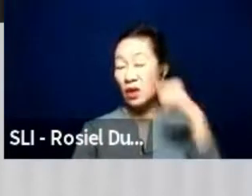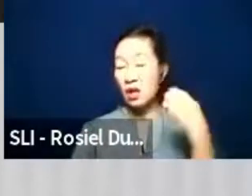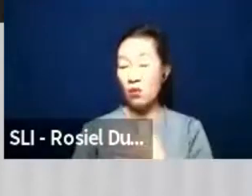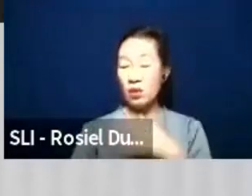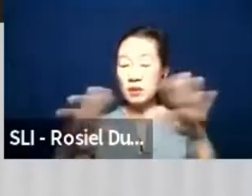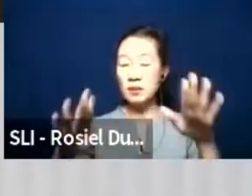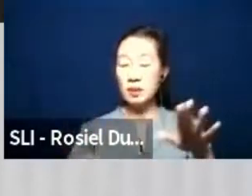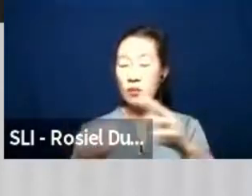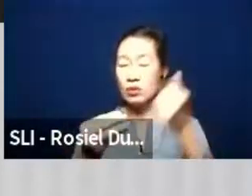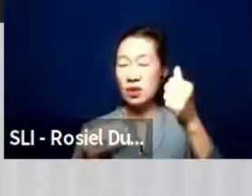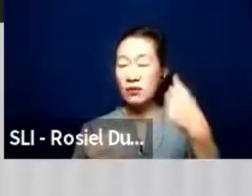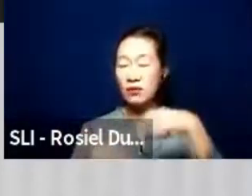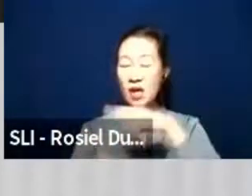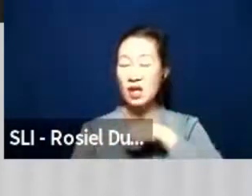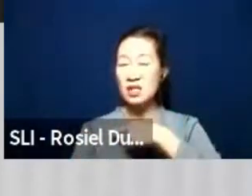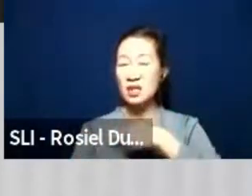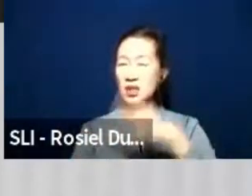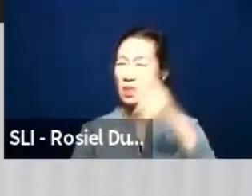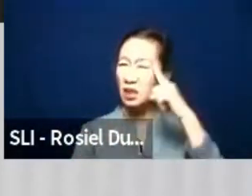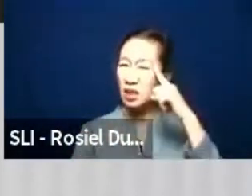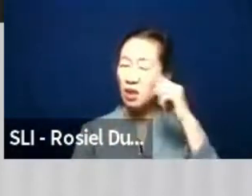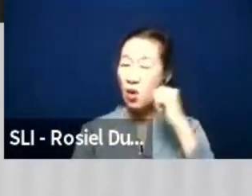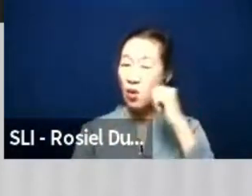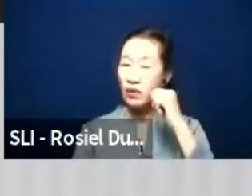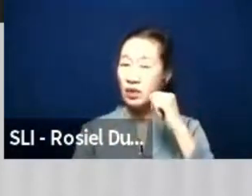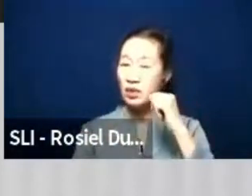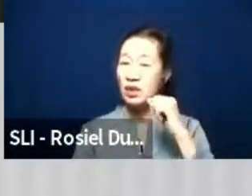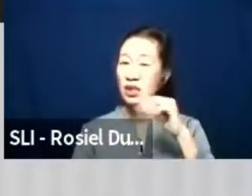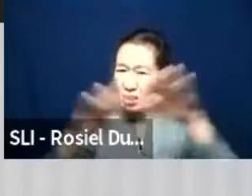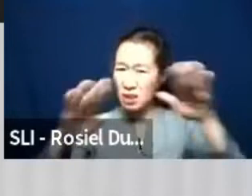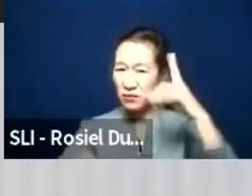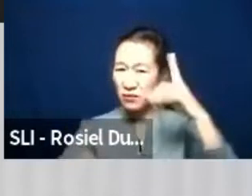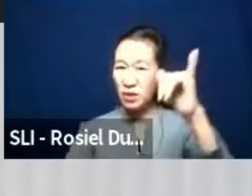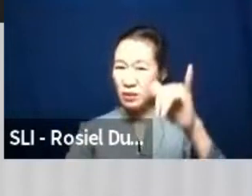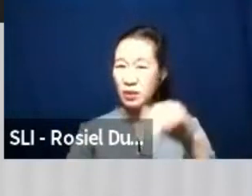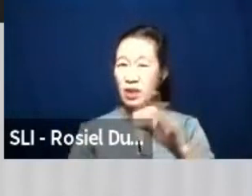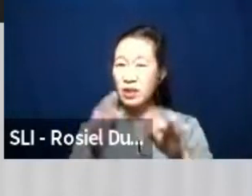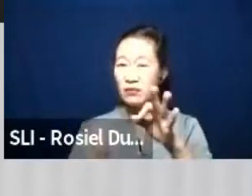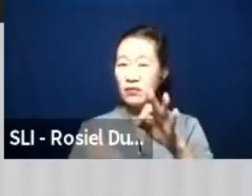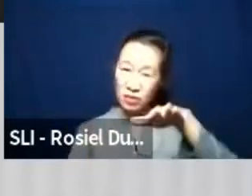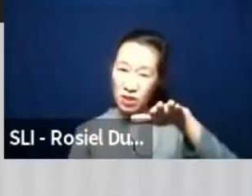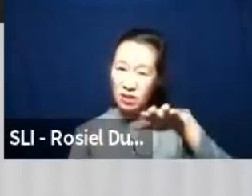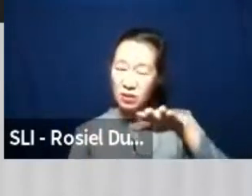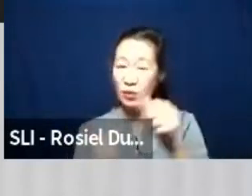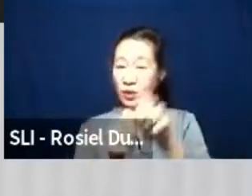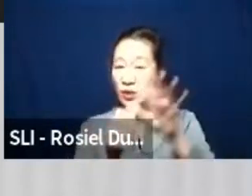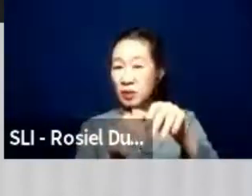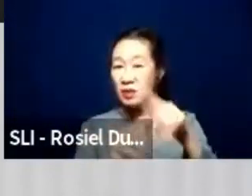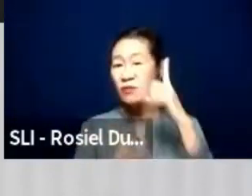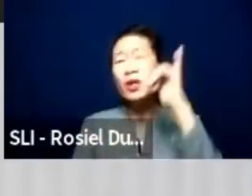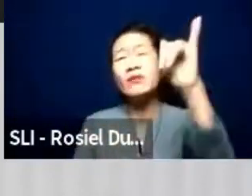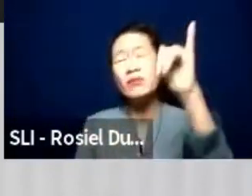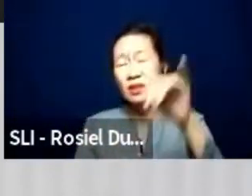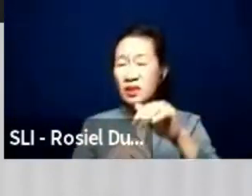with disabilities are often parang children forever. Iisip natin parang habang buhay silang bata. Pero